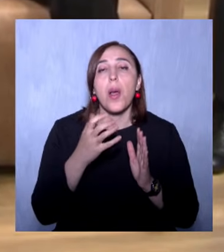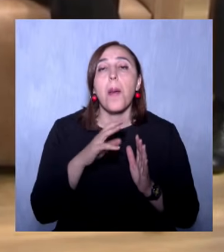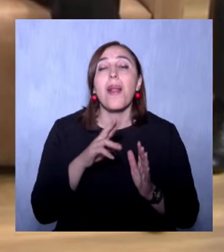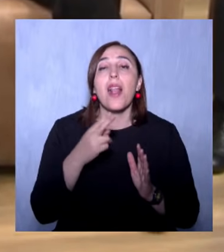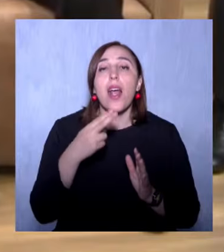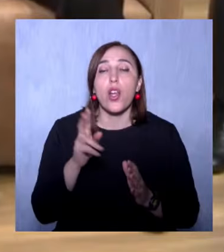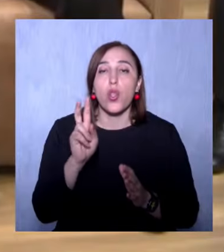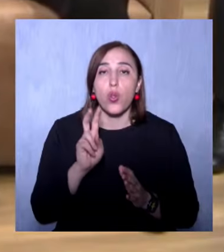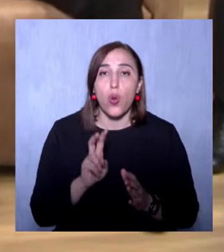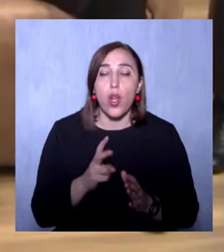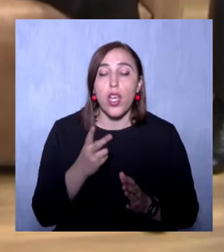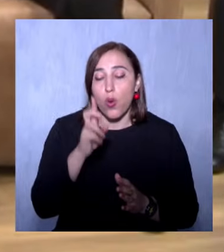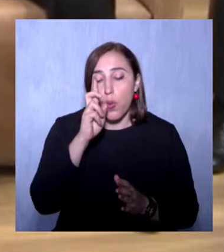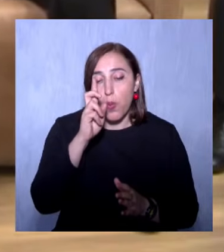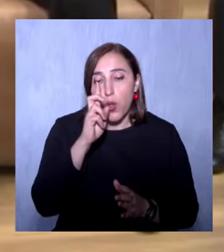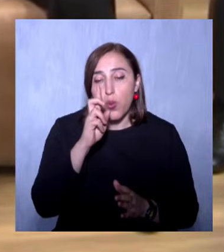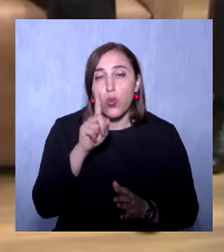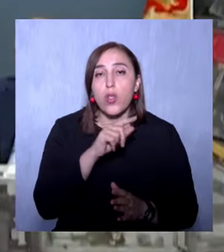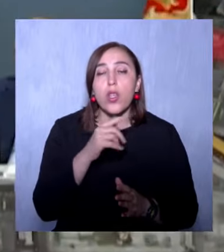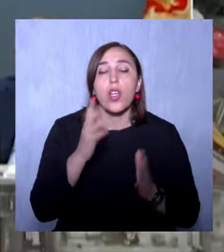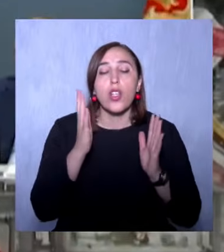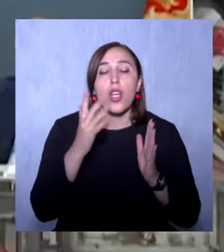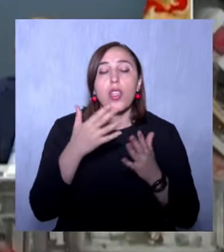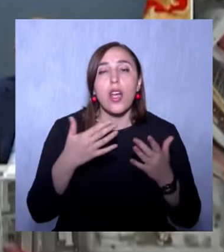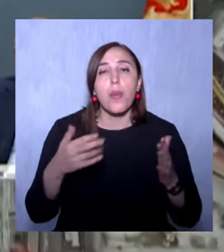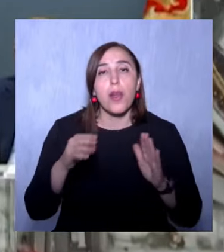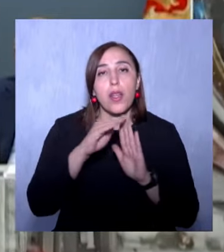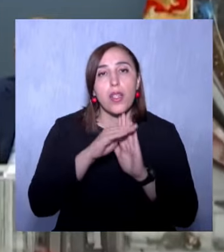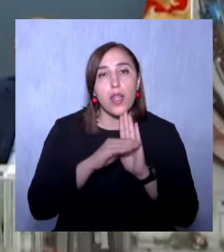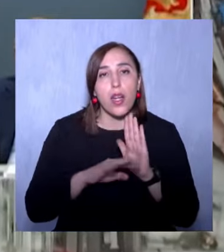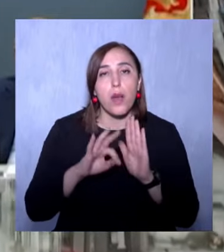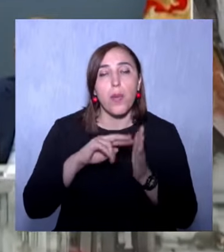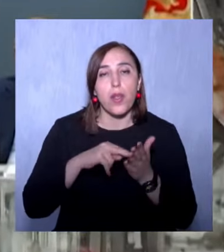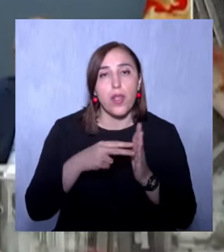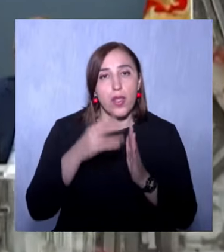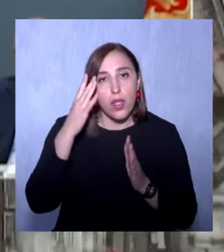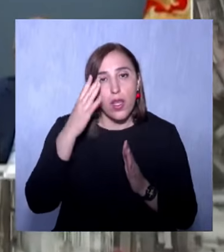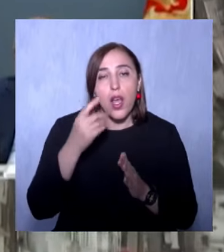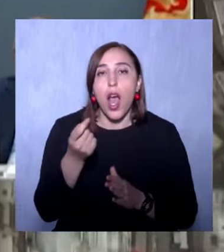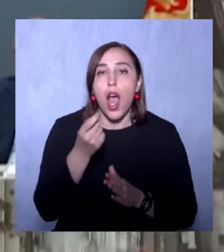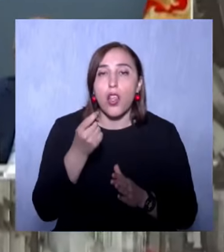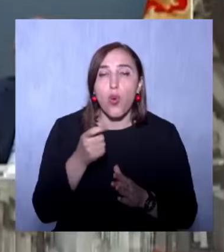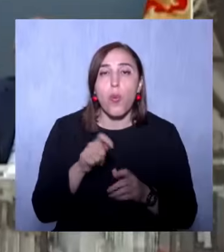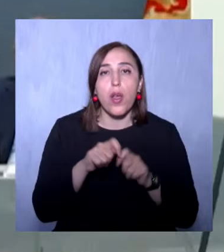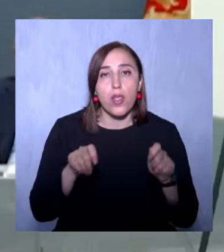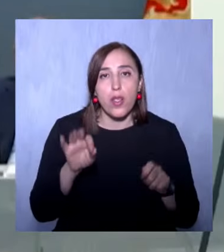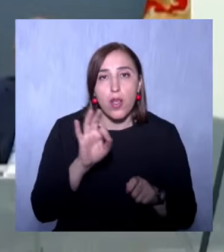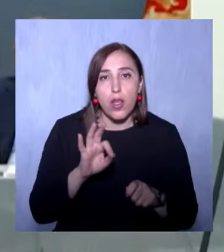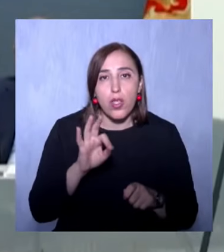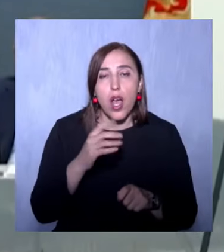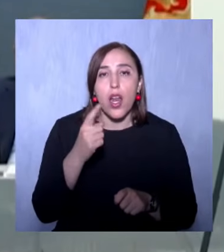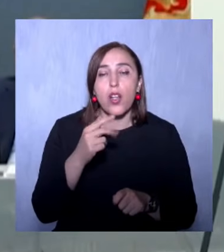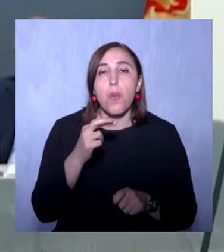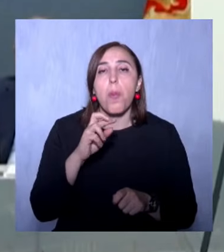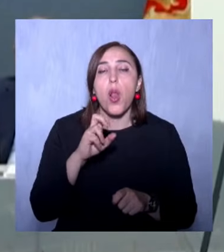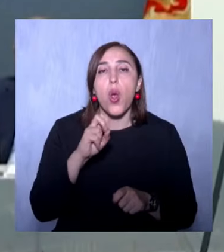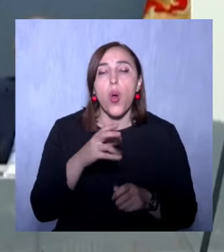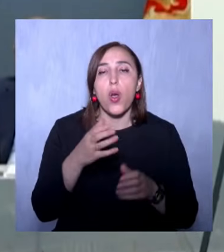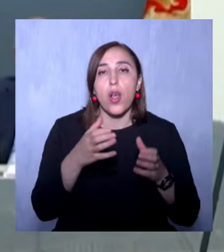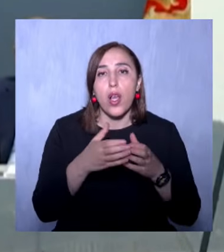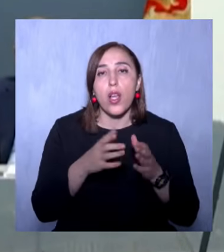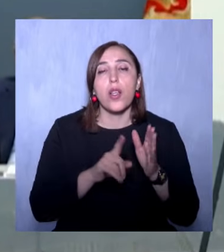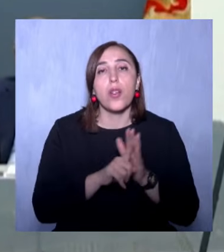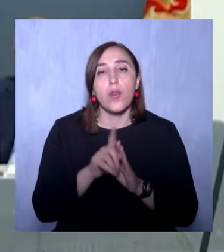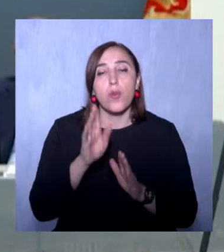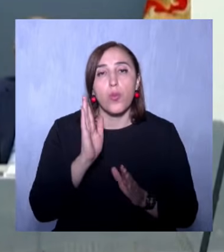երկրները հավակնոտ մի շարք համատեղ ծրագրեր են իրականացնում՝ Աքույու ատոմակայանի կառուցումը, որի առաջին բլոկը Թայպրեջեփ Էրդողանի